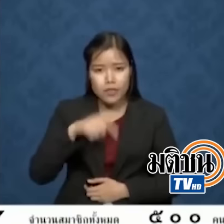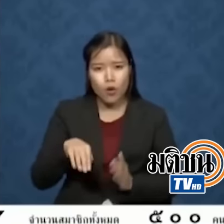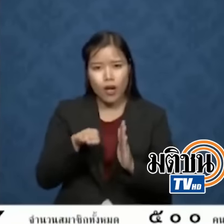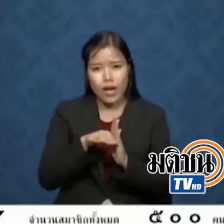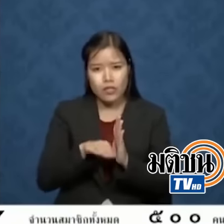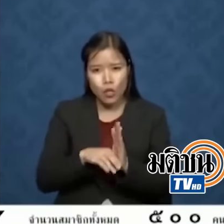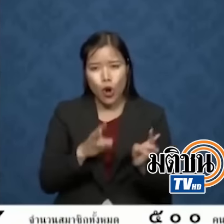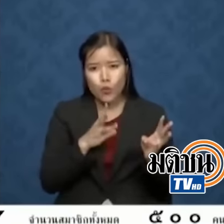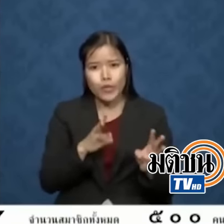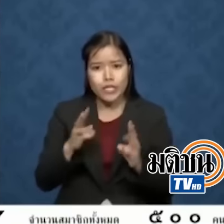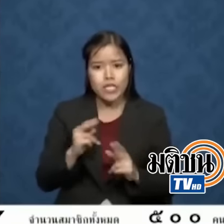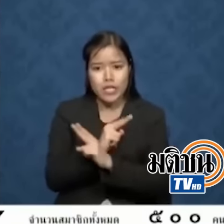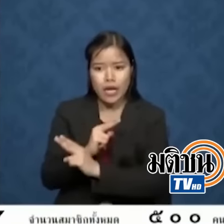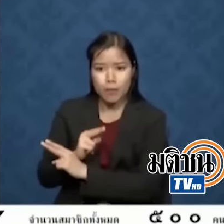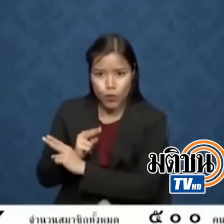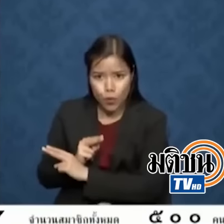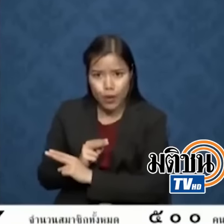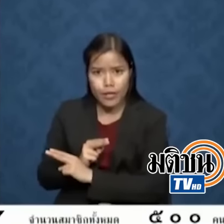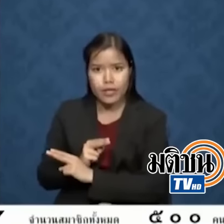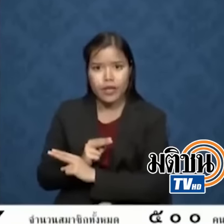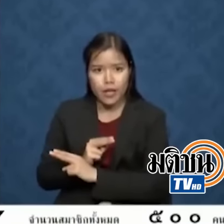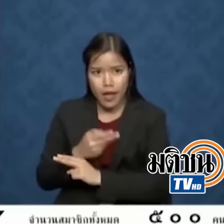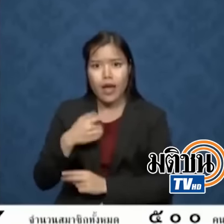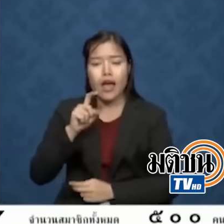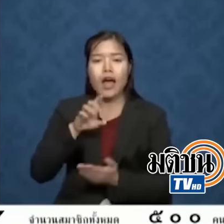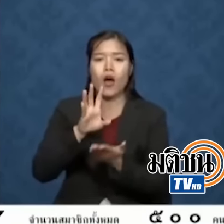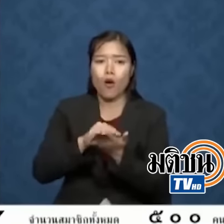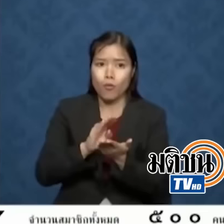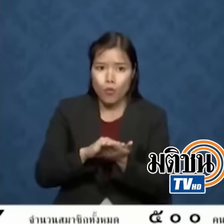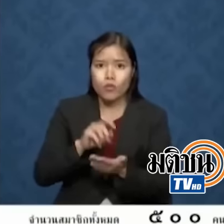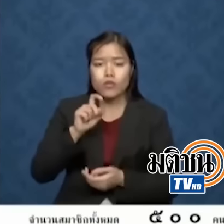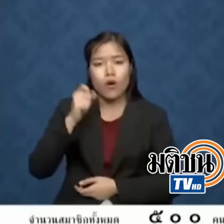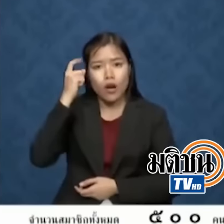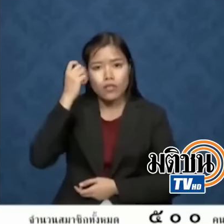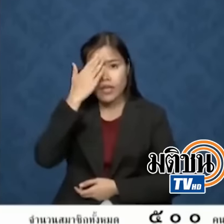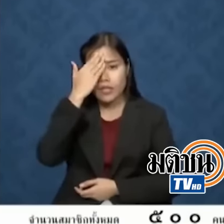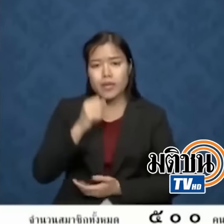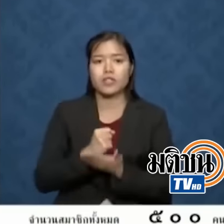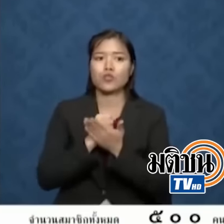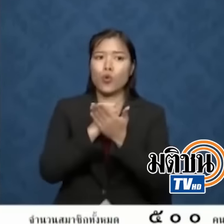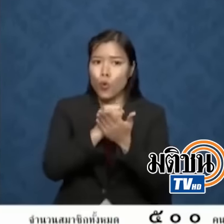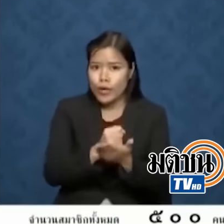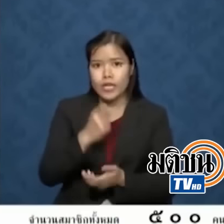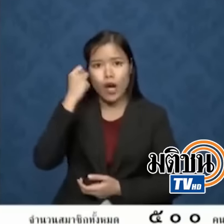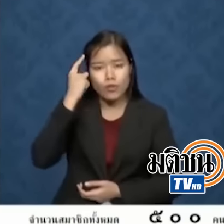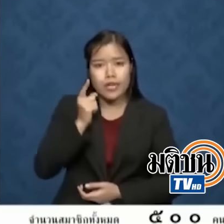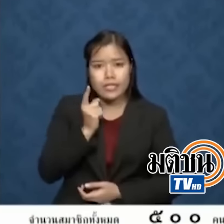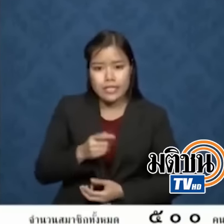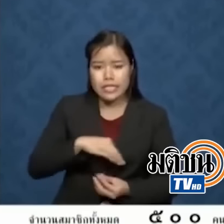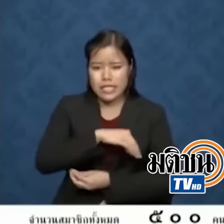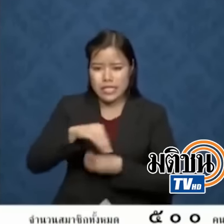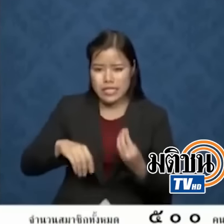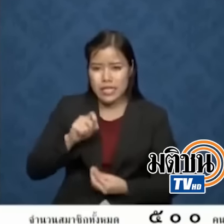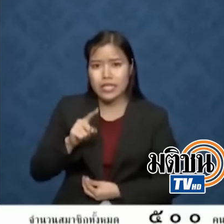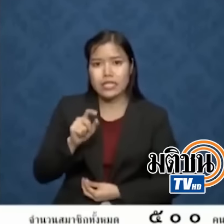ณทำไมท่านต้องเข้าใจที่มาของข้อมูลเพราะนั่นจะทำให้ท่านเข้าใจสภาพจริงๆสถานการณ์การค้าจ